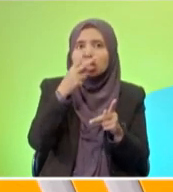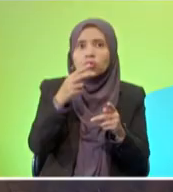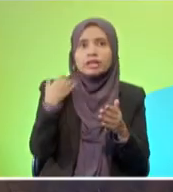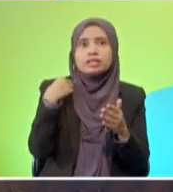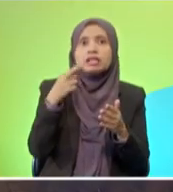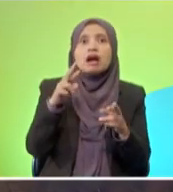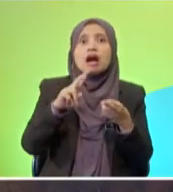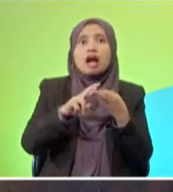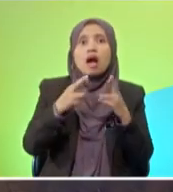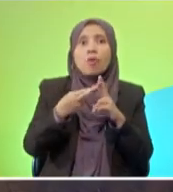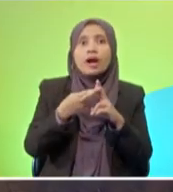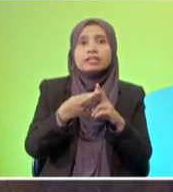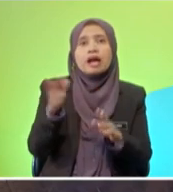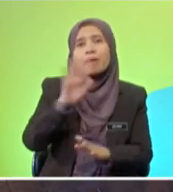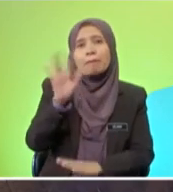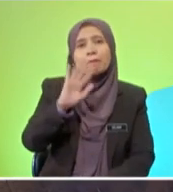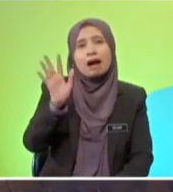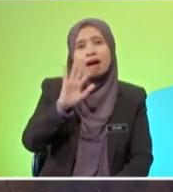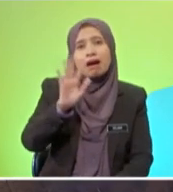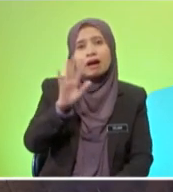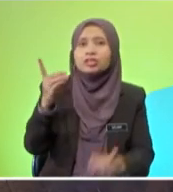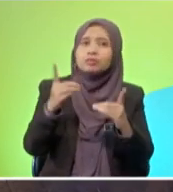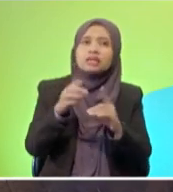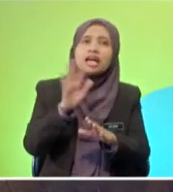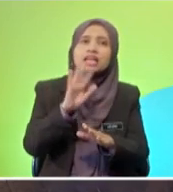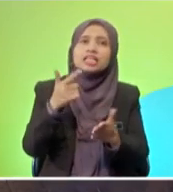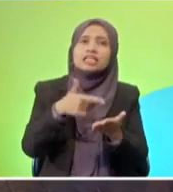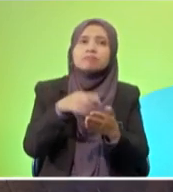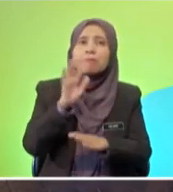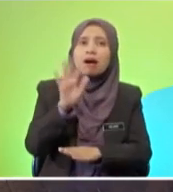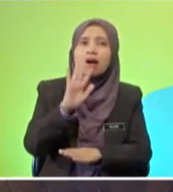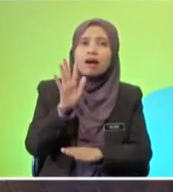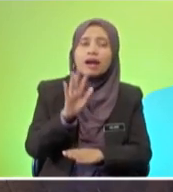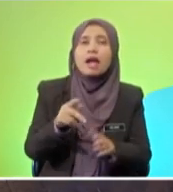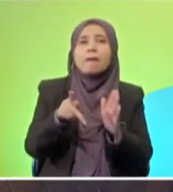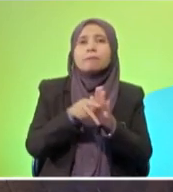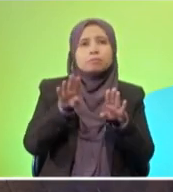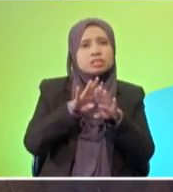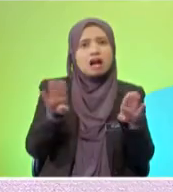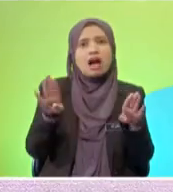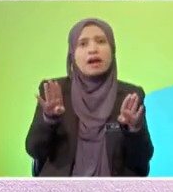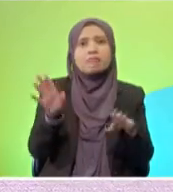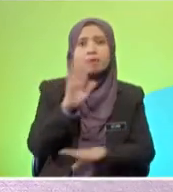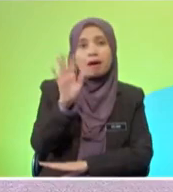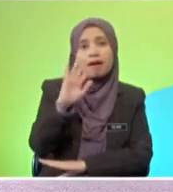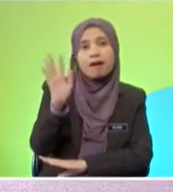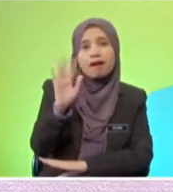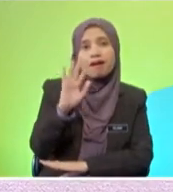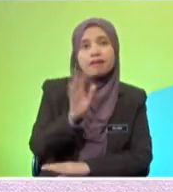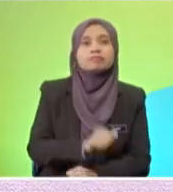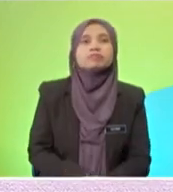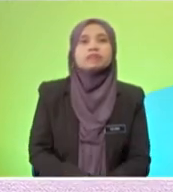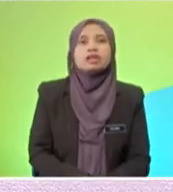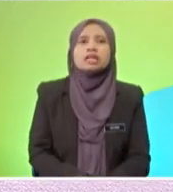sedang melambai tangan macam Oke jumpa lagi perpisahannya jadi aku pantun yang sesuai Rina dengan